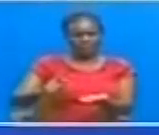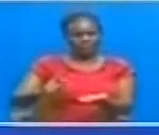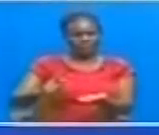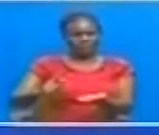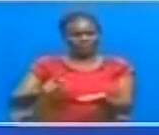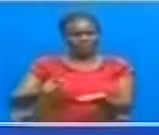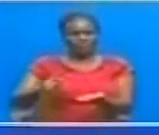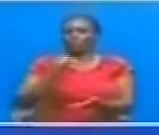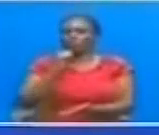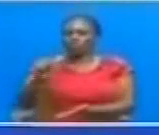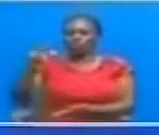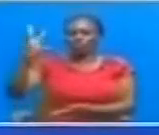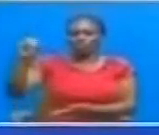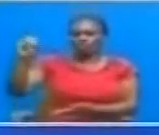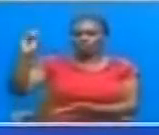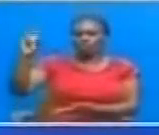Na watu mwongera.